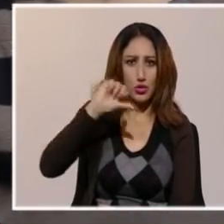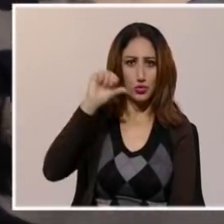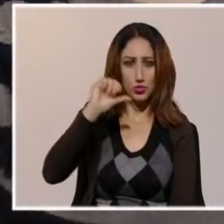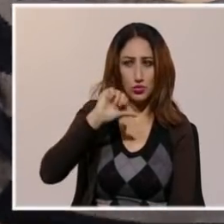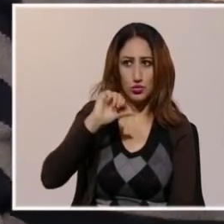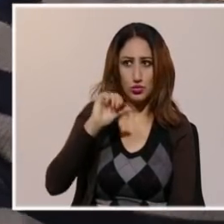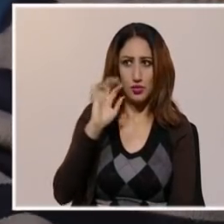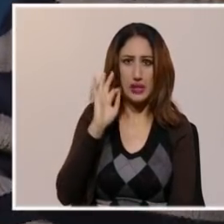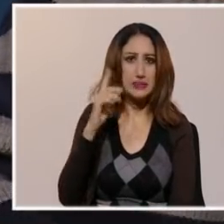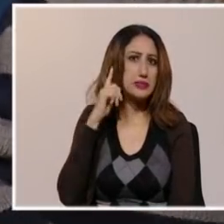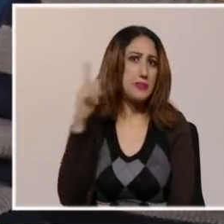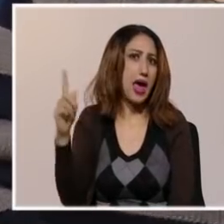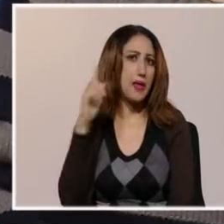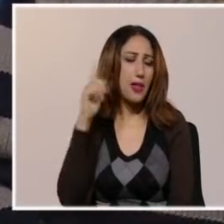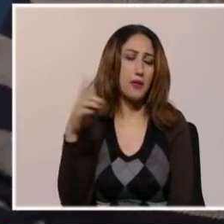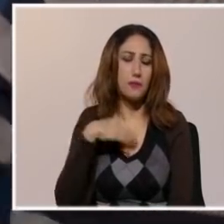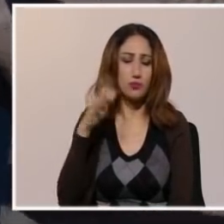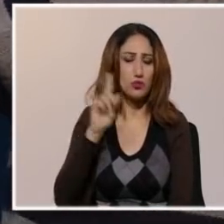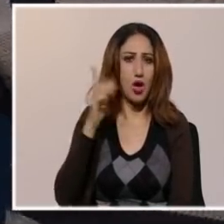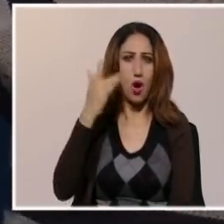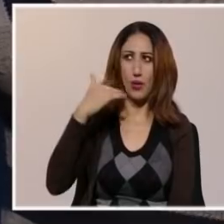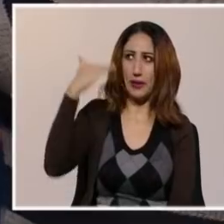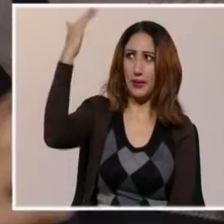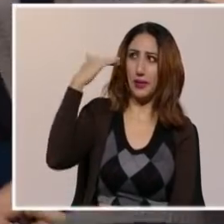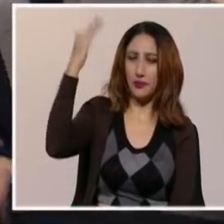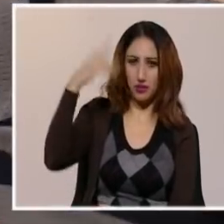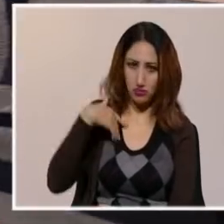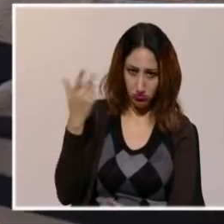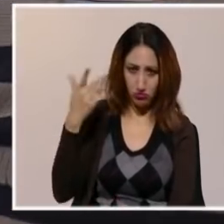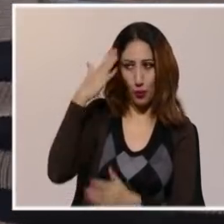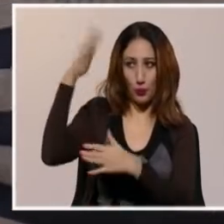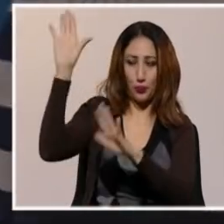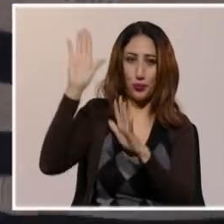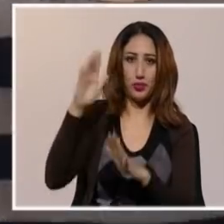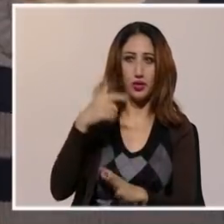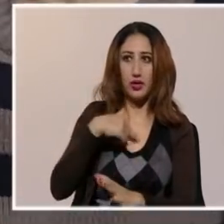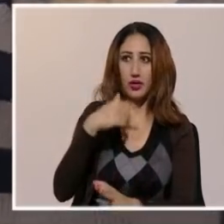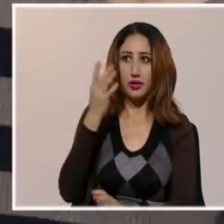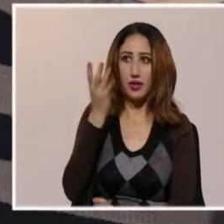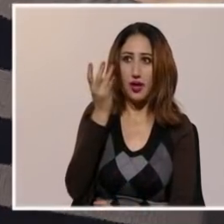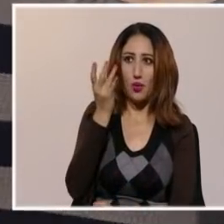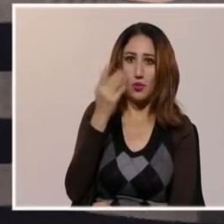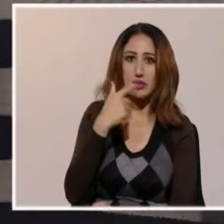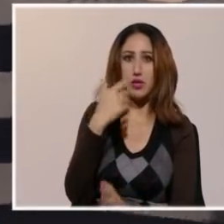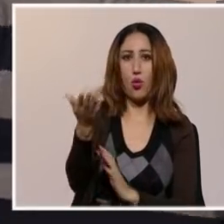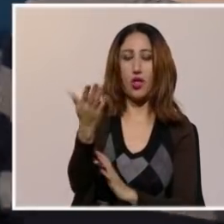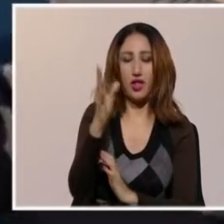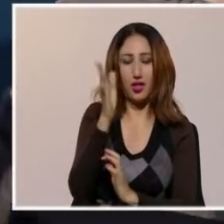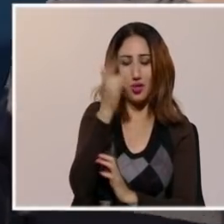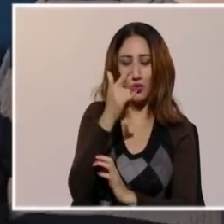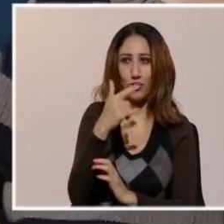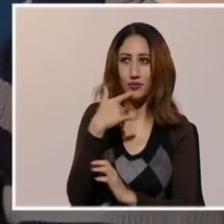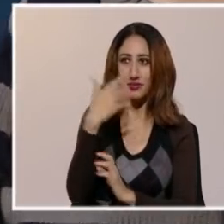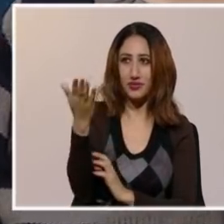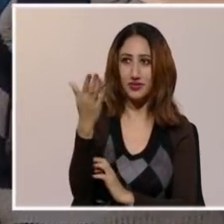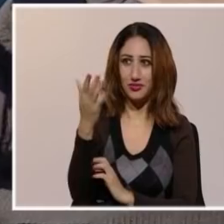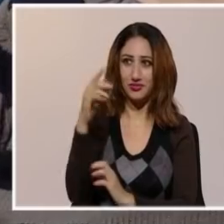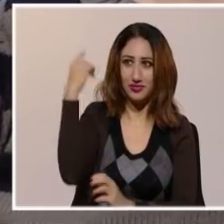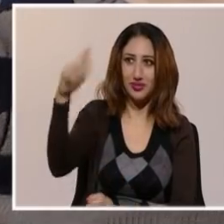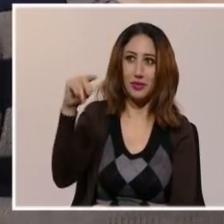تسمع كلام لازم انت. انا كبير انا مالي؟ انا فظيع لسانه بقى طويل كل ابدا تب